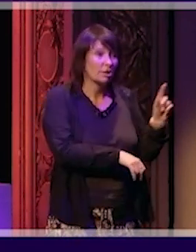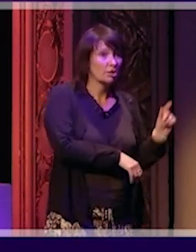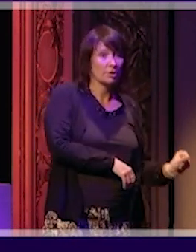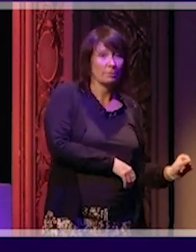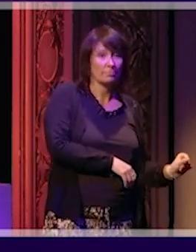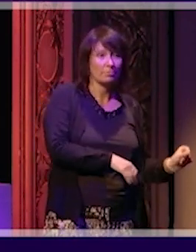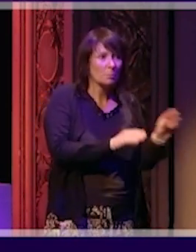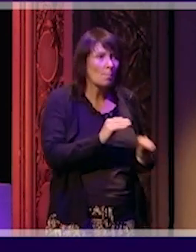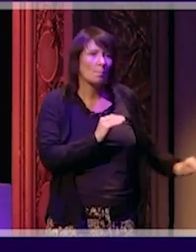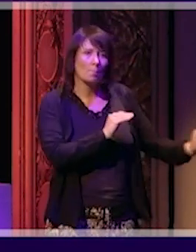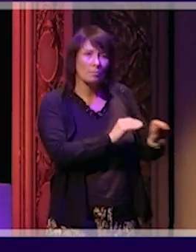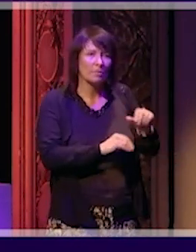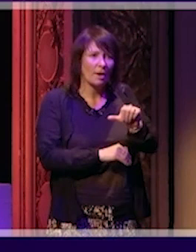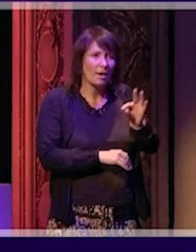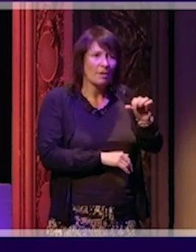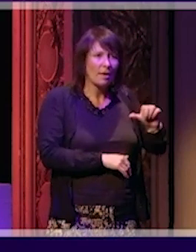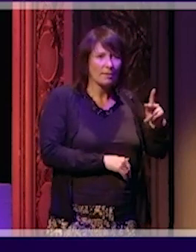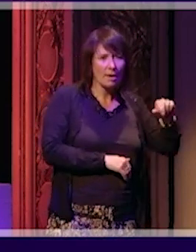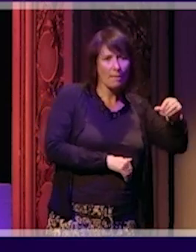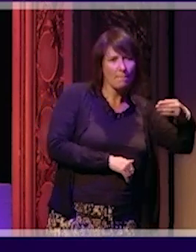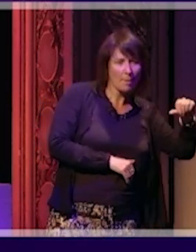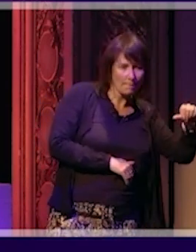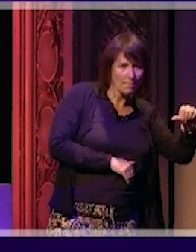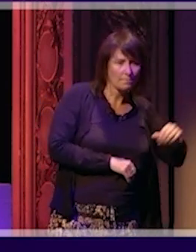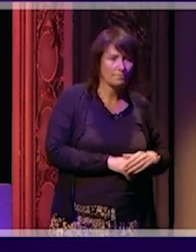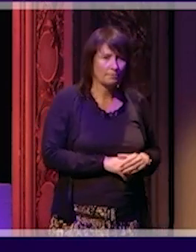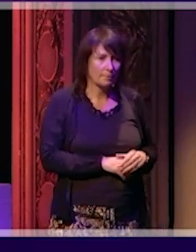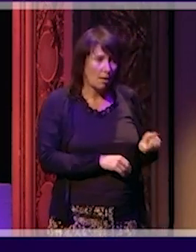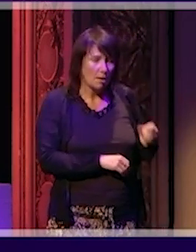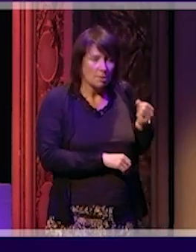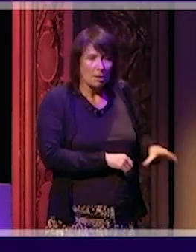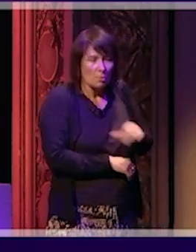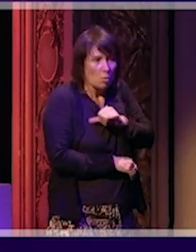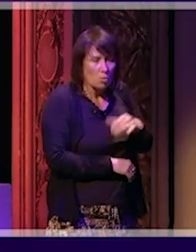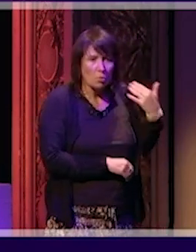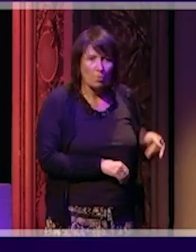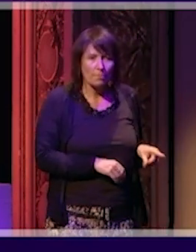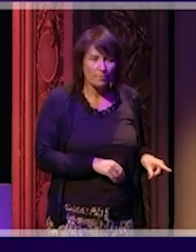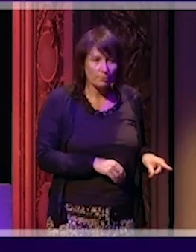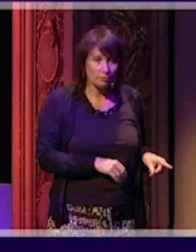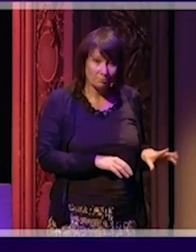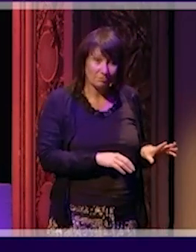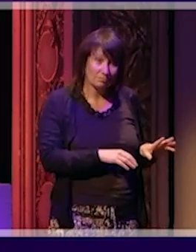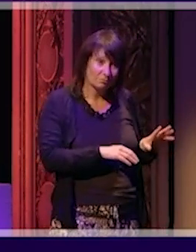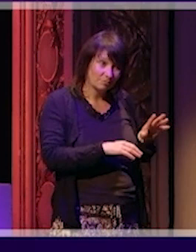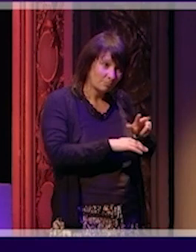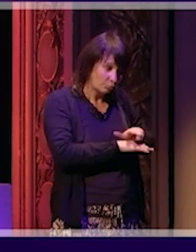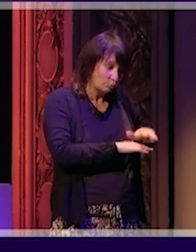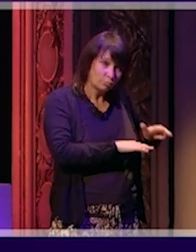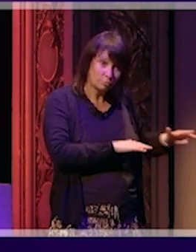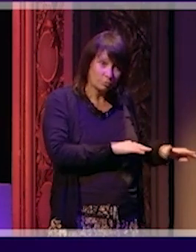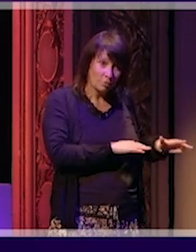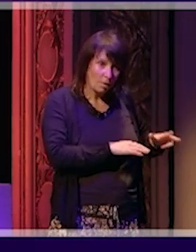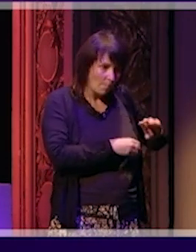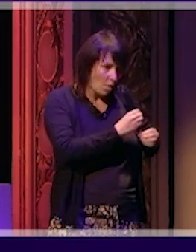dans le désert d'Atacama l'endroit le plus aride sur Terre on arrive à retrouver ces fossiles moléculaires et donc à prouver que